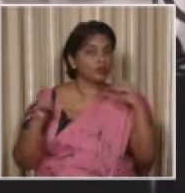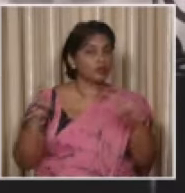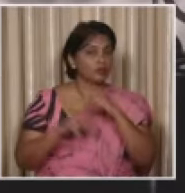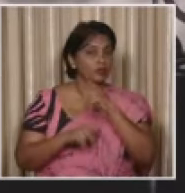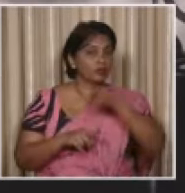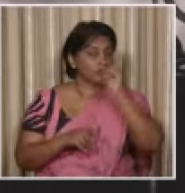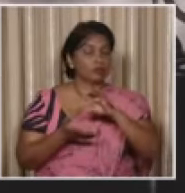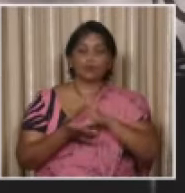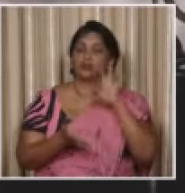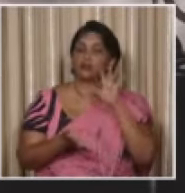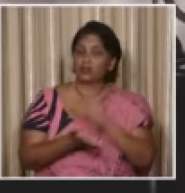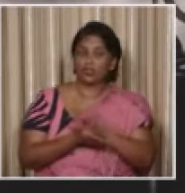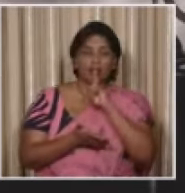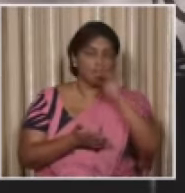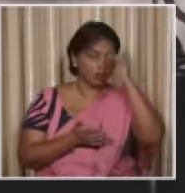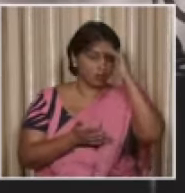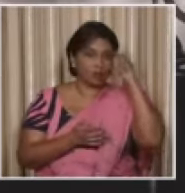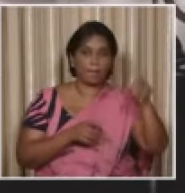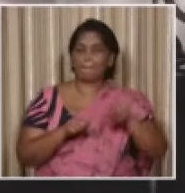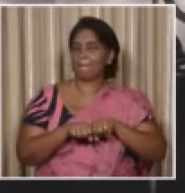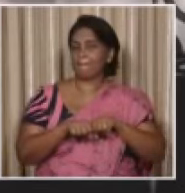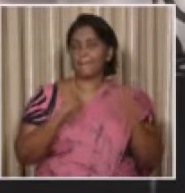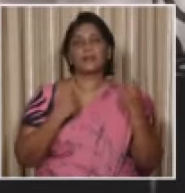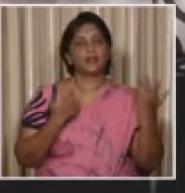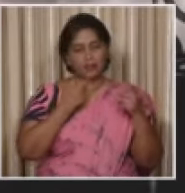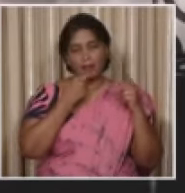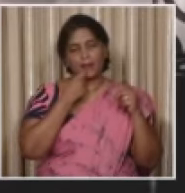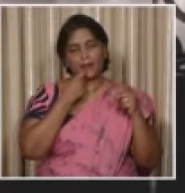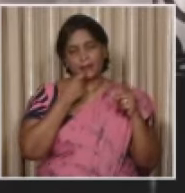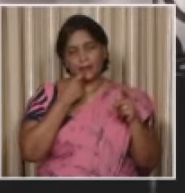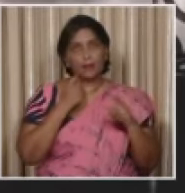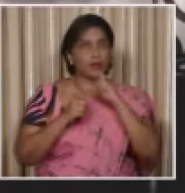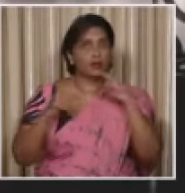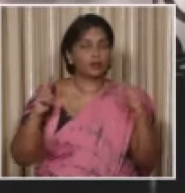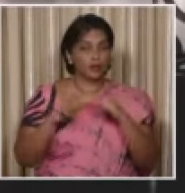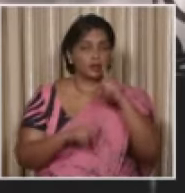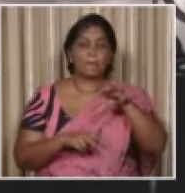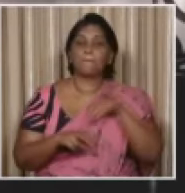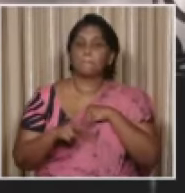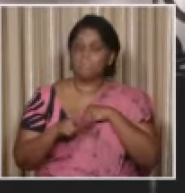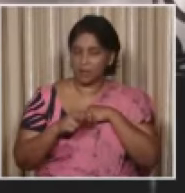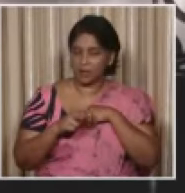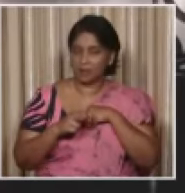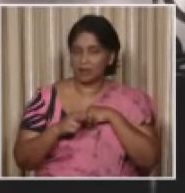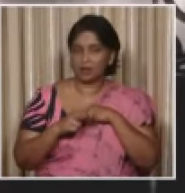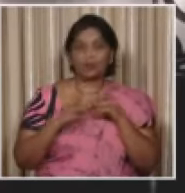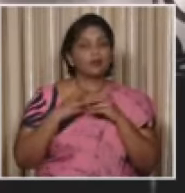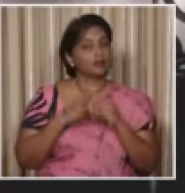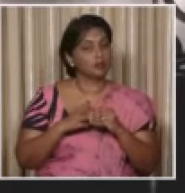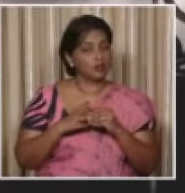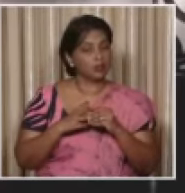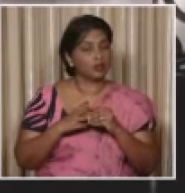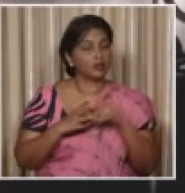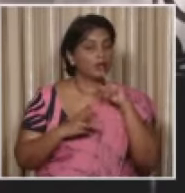श्रेष्ठाधिकरण तींदुव कथानायकतुमा उल्लंघने करला नैयि कियला श्रेष्ठाधिकरणयत् पिलि अरगेन तियेनवा तुंगवेनि तर्के